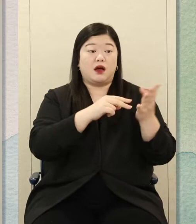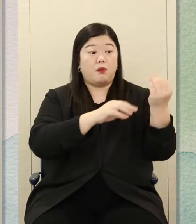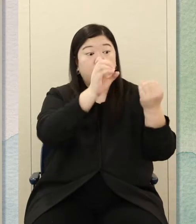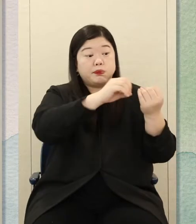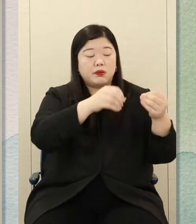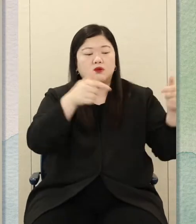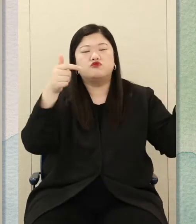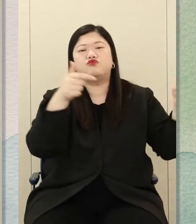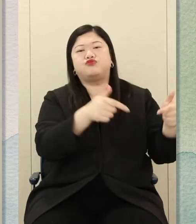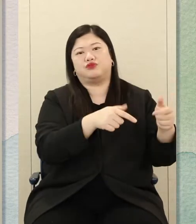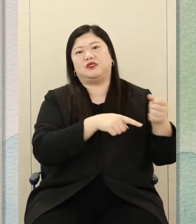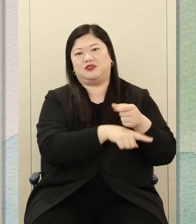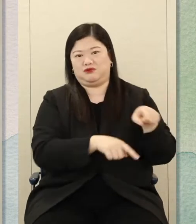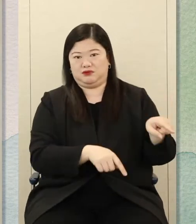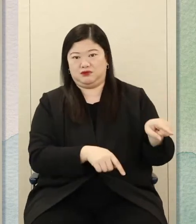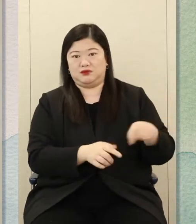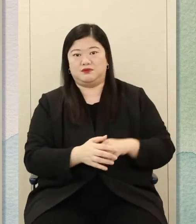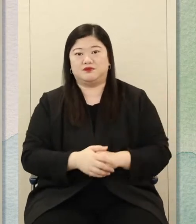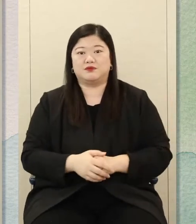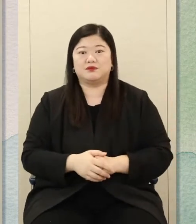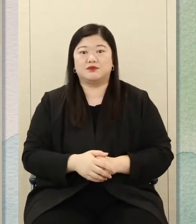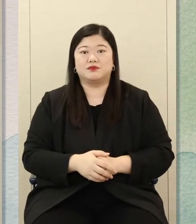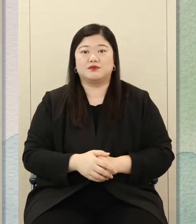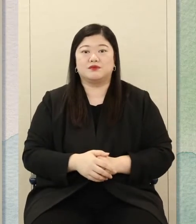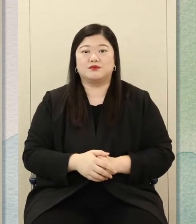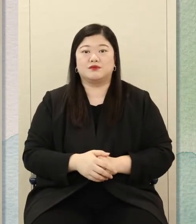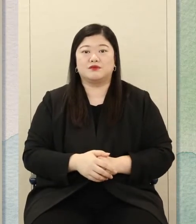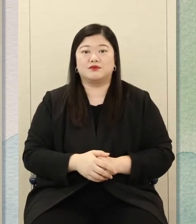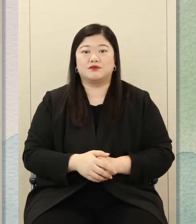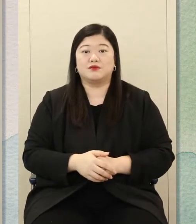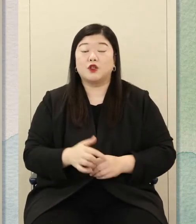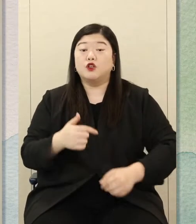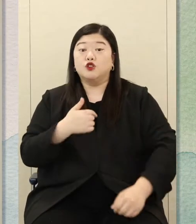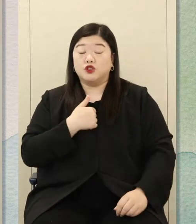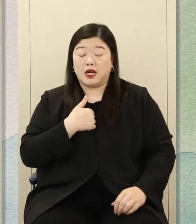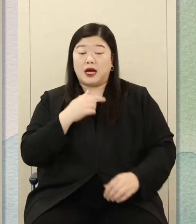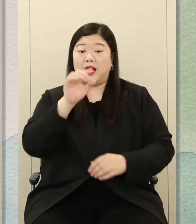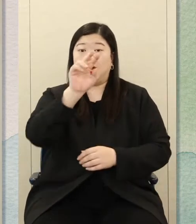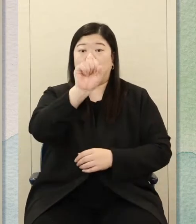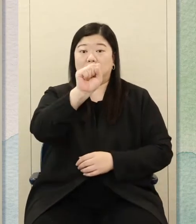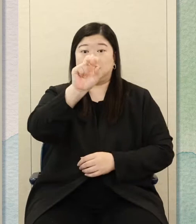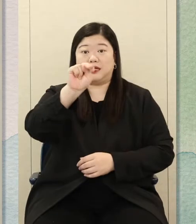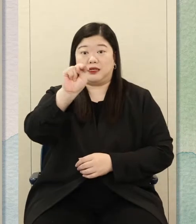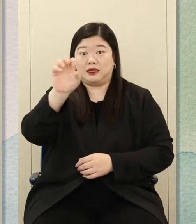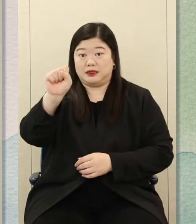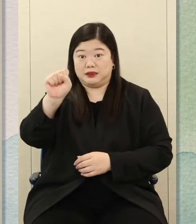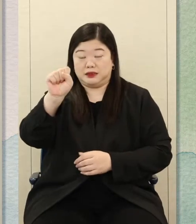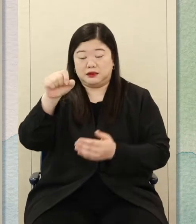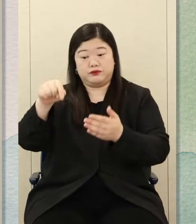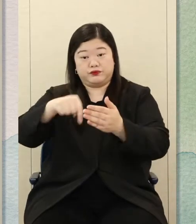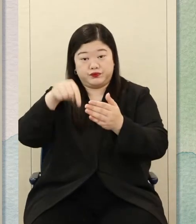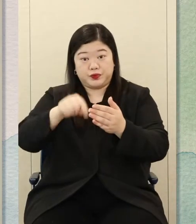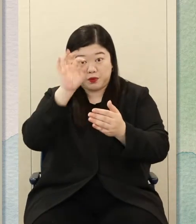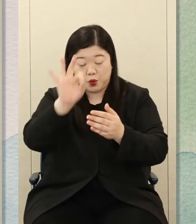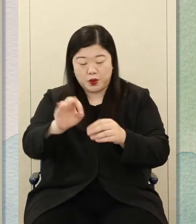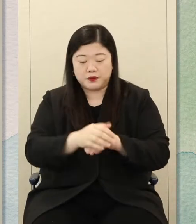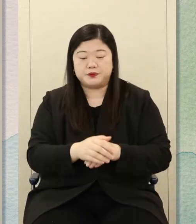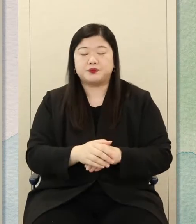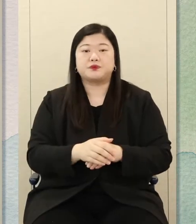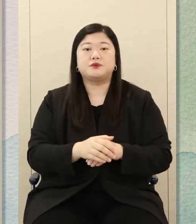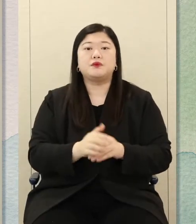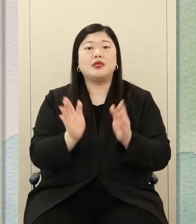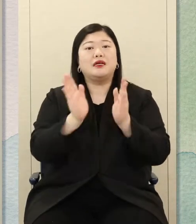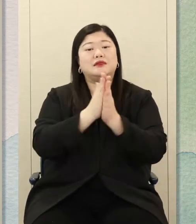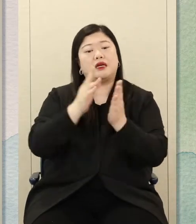SNS나 평균 접촉 200번 정도 해요. 200번 정도 스마트폰 안으로 들어가는 거예요.